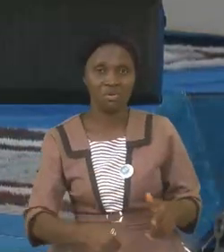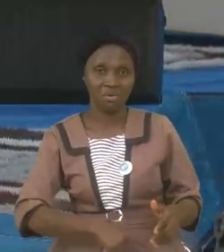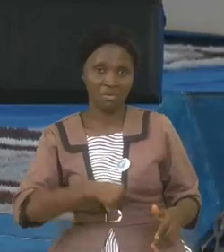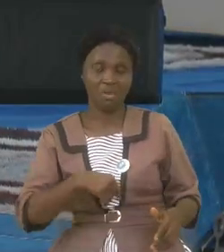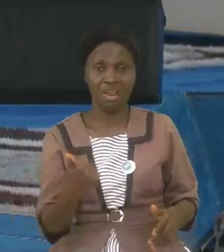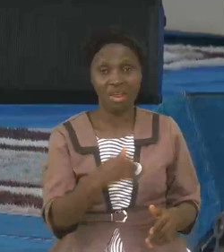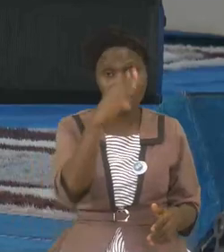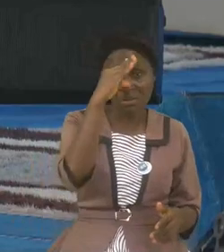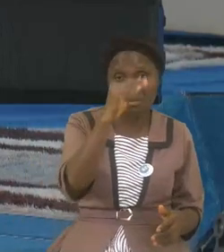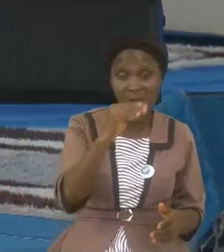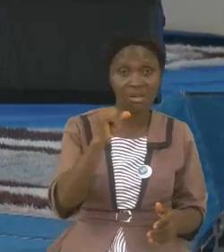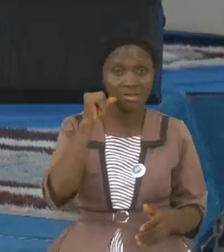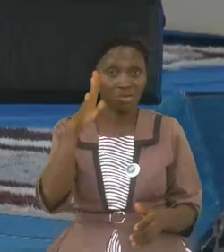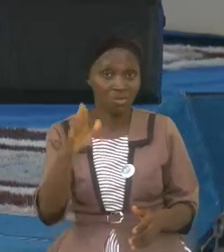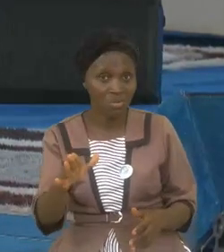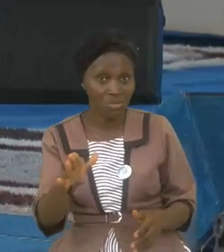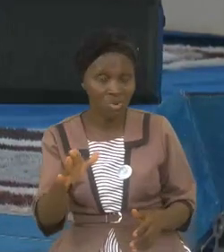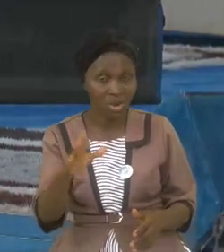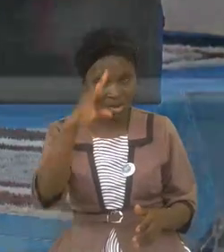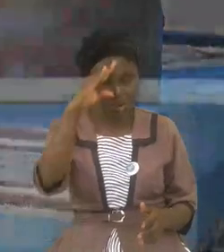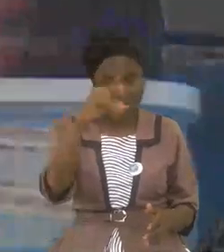Nebuchadnezzar oui, pourrait